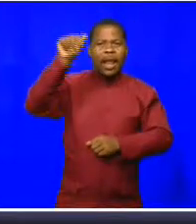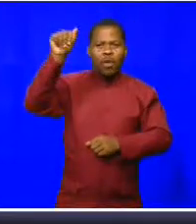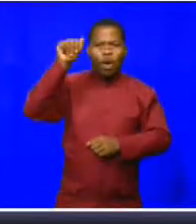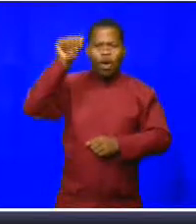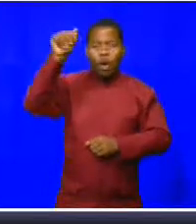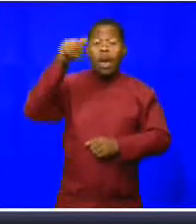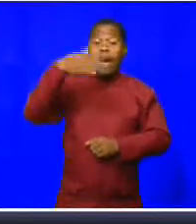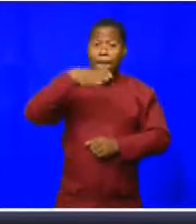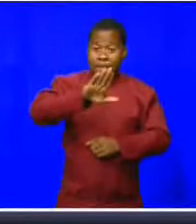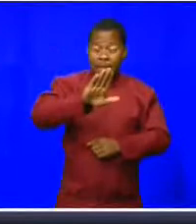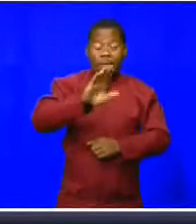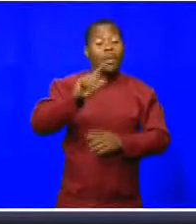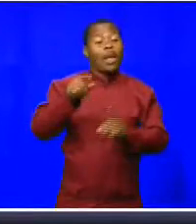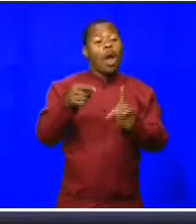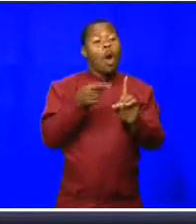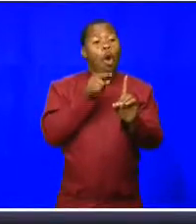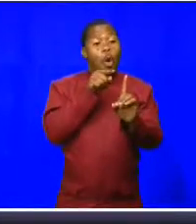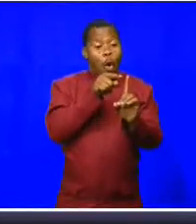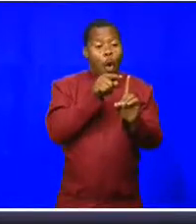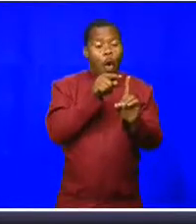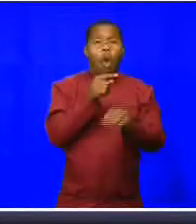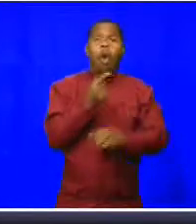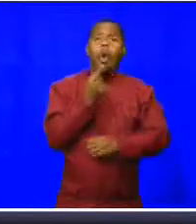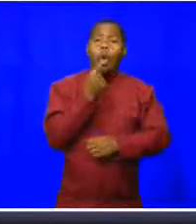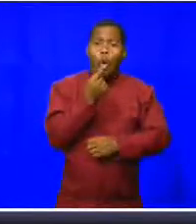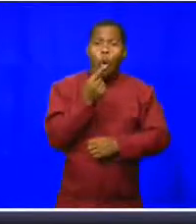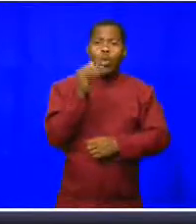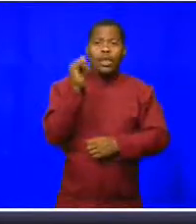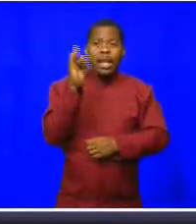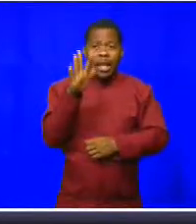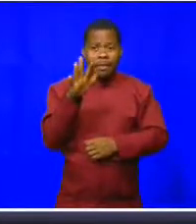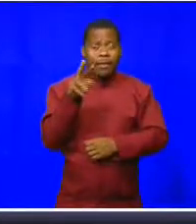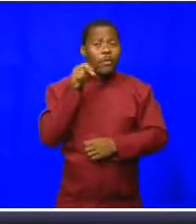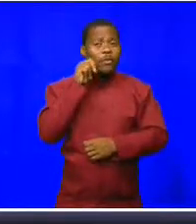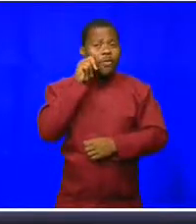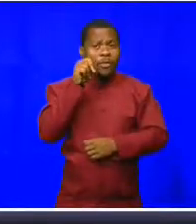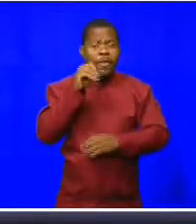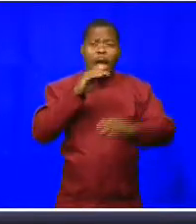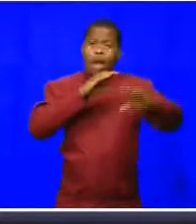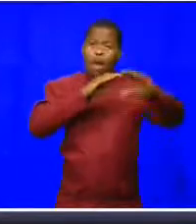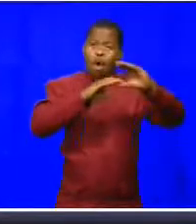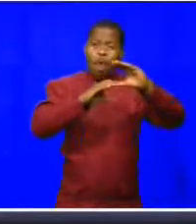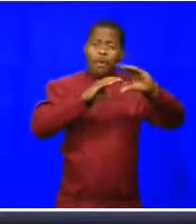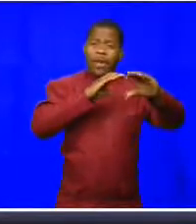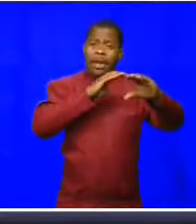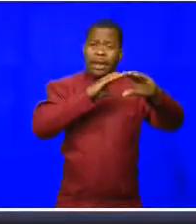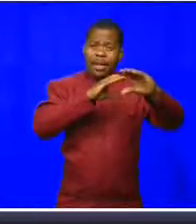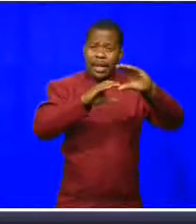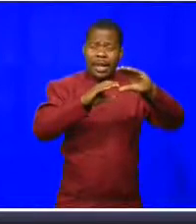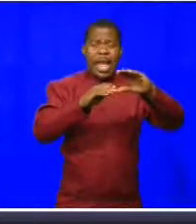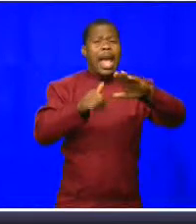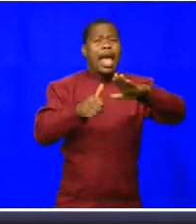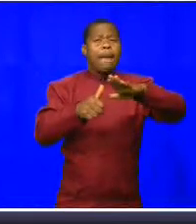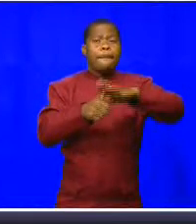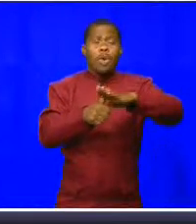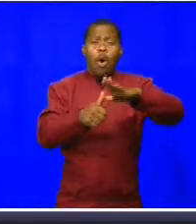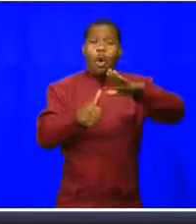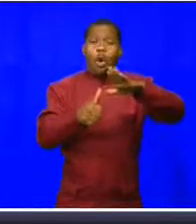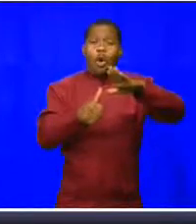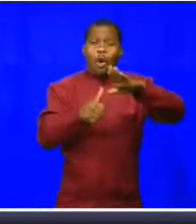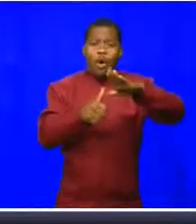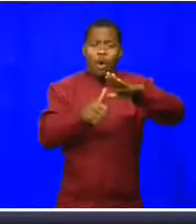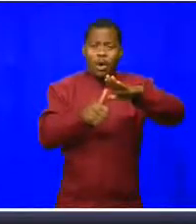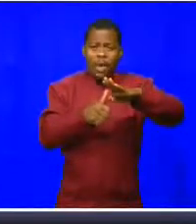inkosi ukuthi phela na ufuna ukuthi kukhulunyiswane kufuna umbone nalo muntu okhuluma naye ukuthi